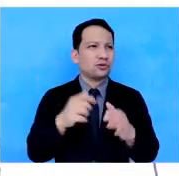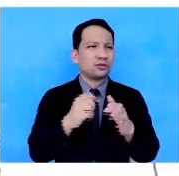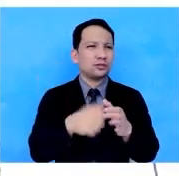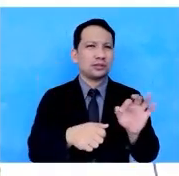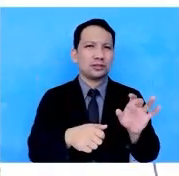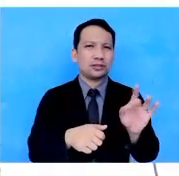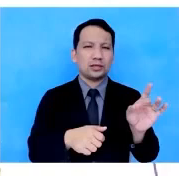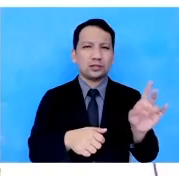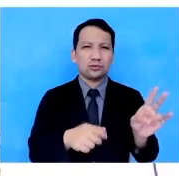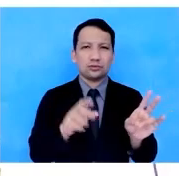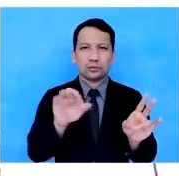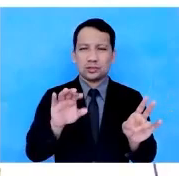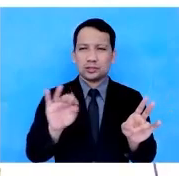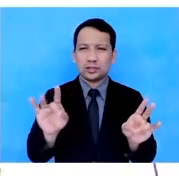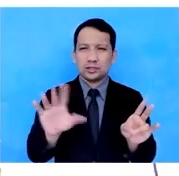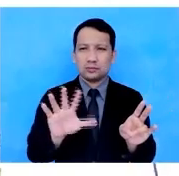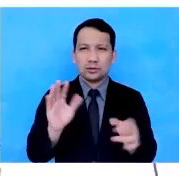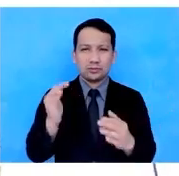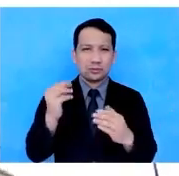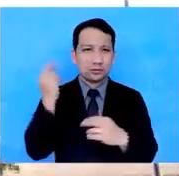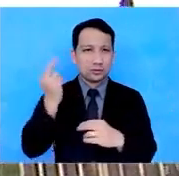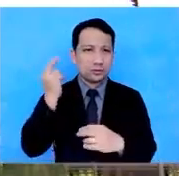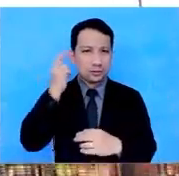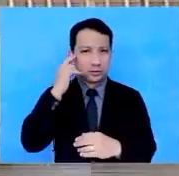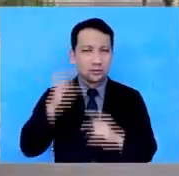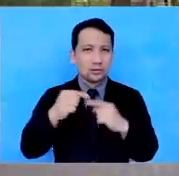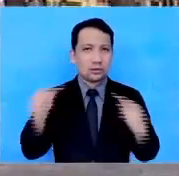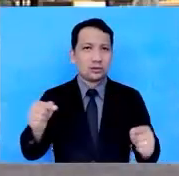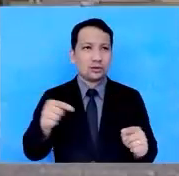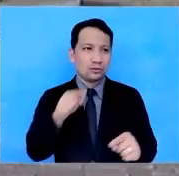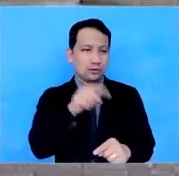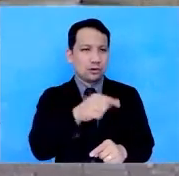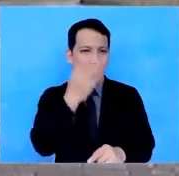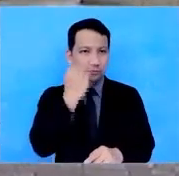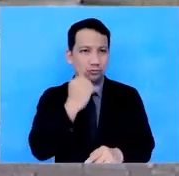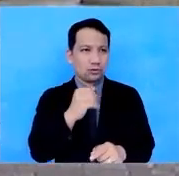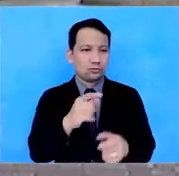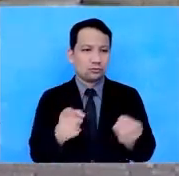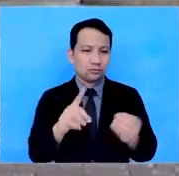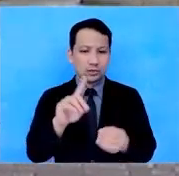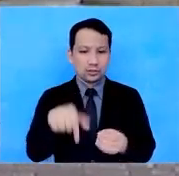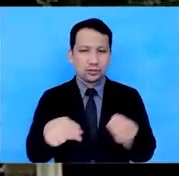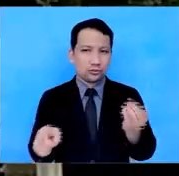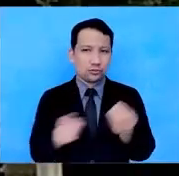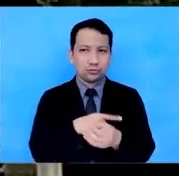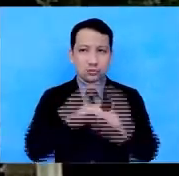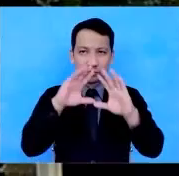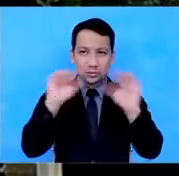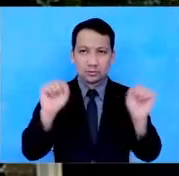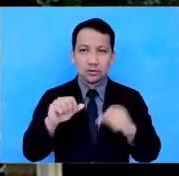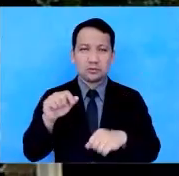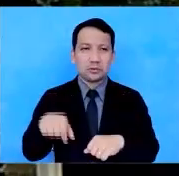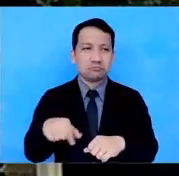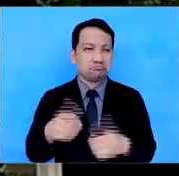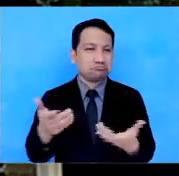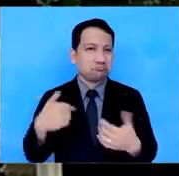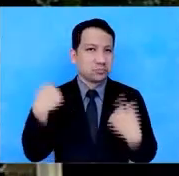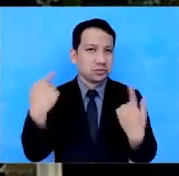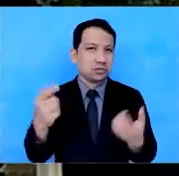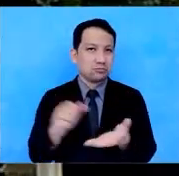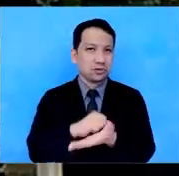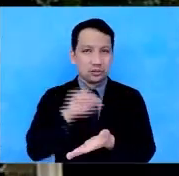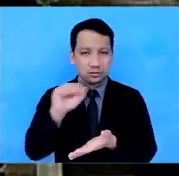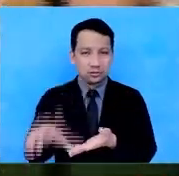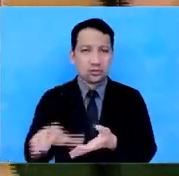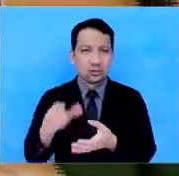1985. Ang isyong ito pa ang ginamit ng kanyang mga kalaban para ma-disqualify siya sa pagkapangulo na kalaunay ibinasura